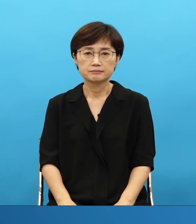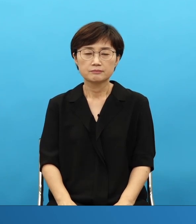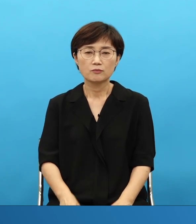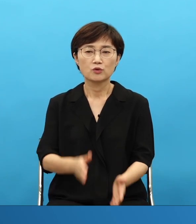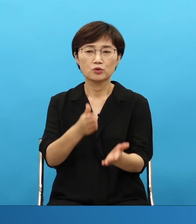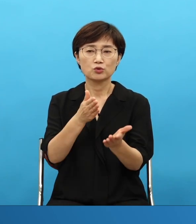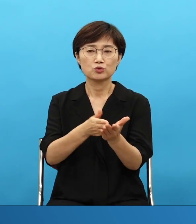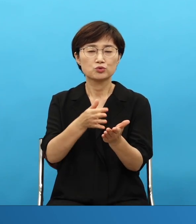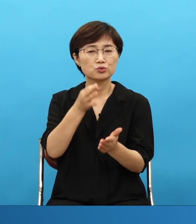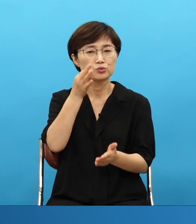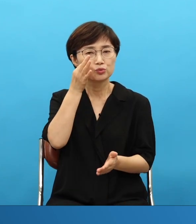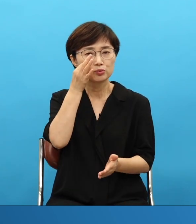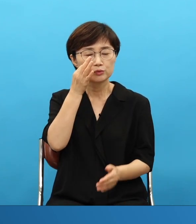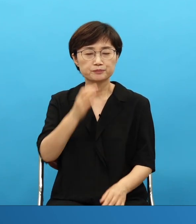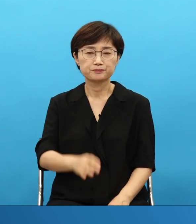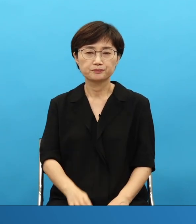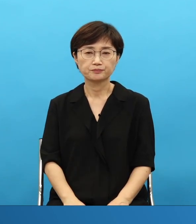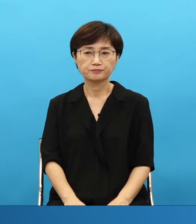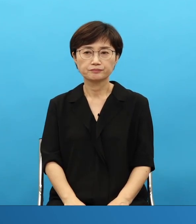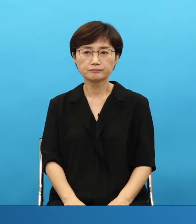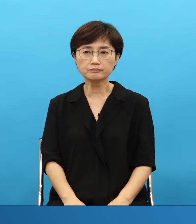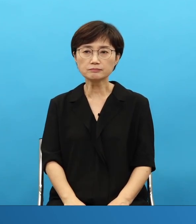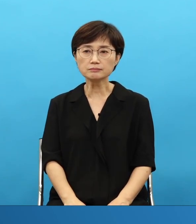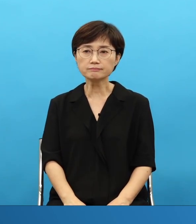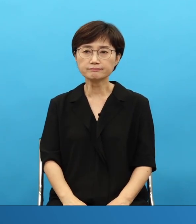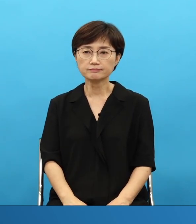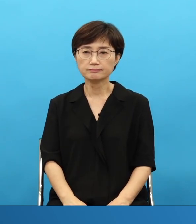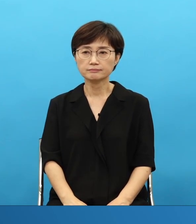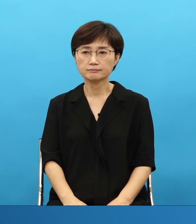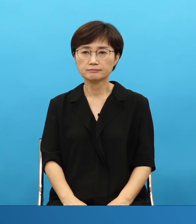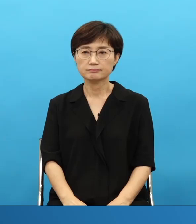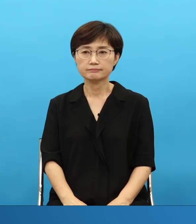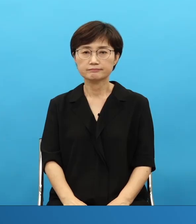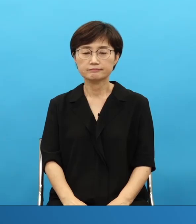RUTC 뉴스 시청하시겠습니다. Let us watch the RUTC News.